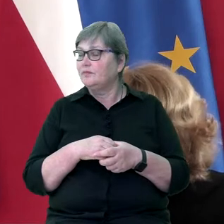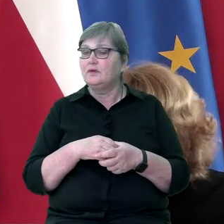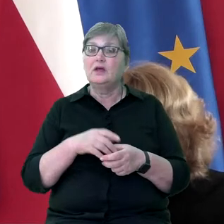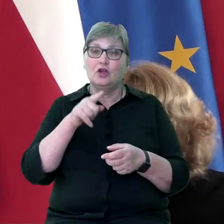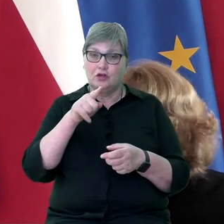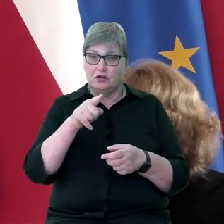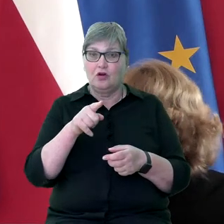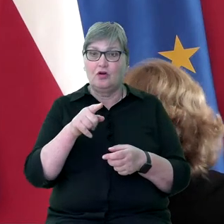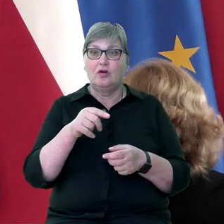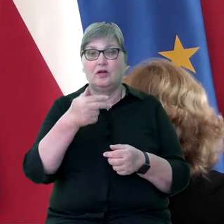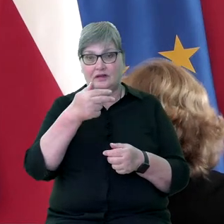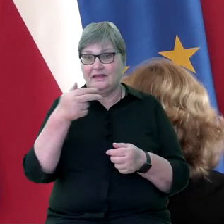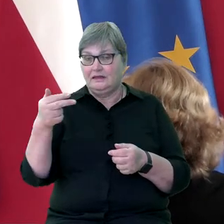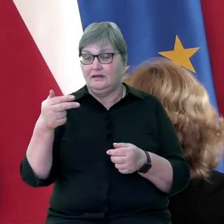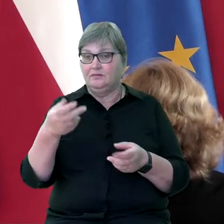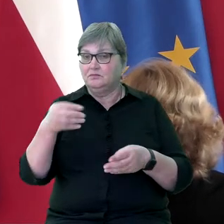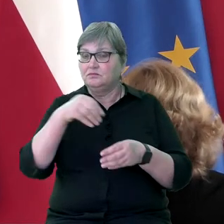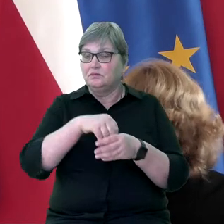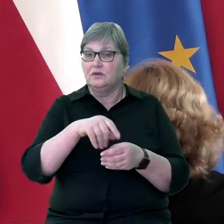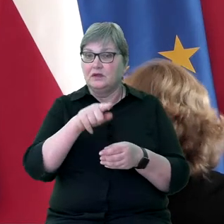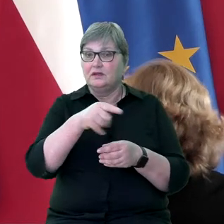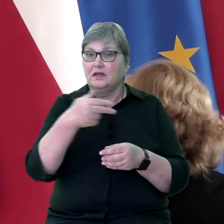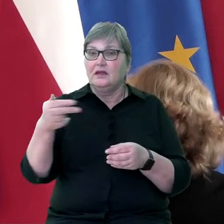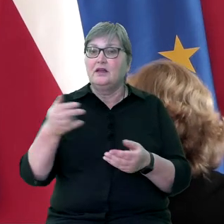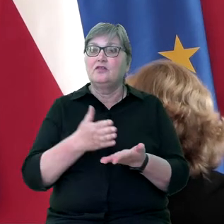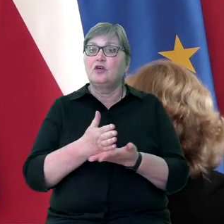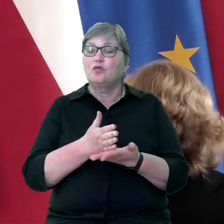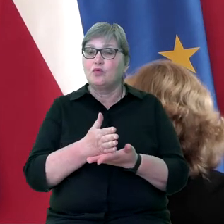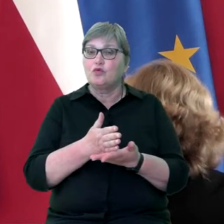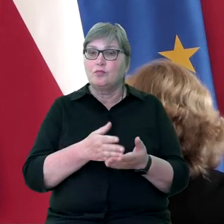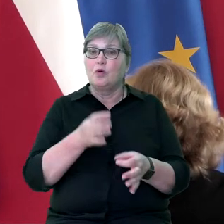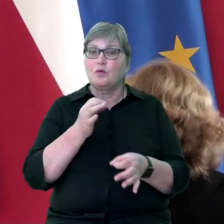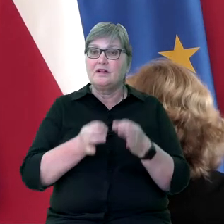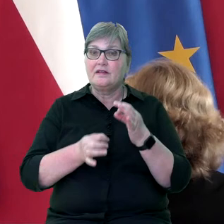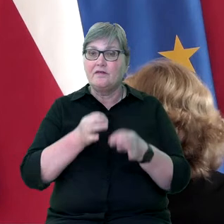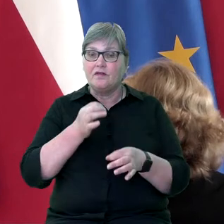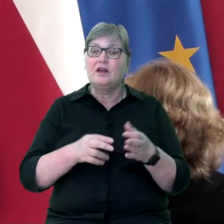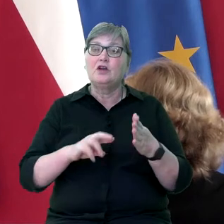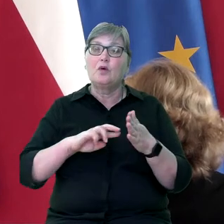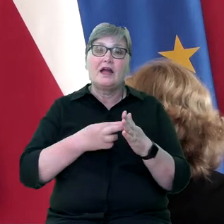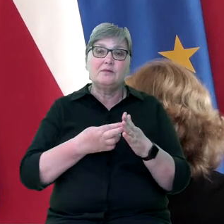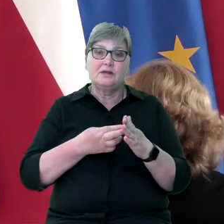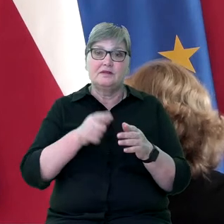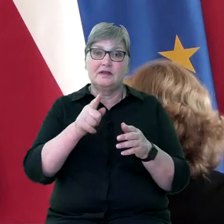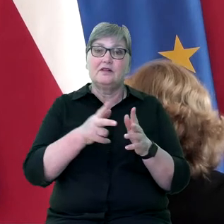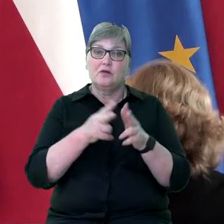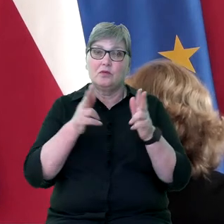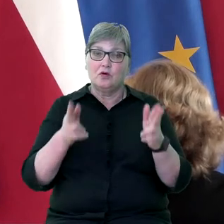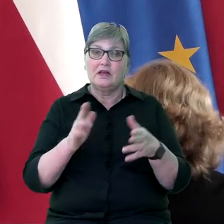też tematyka związana ze służbą cywilną, z administracją okresu międzywojennego.